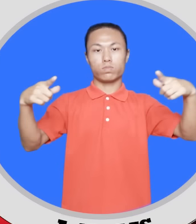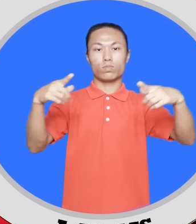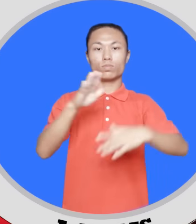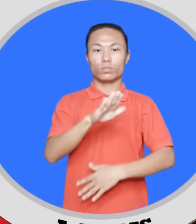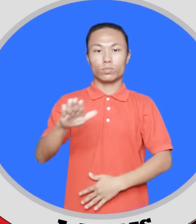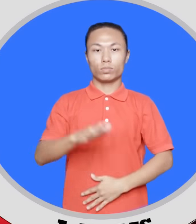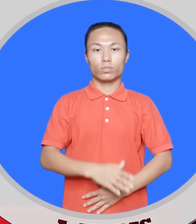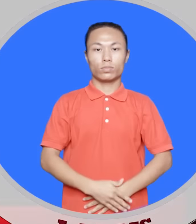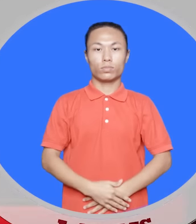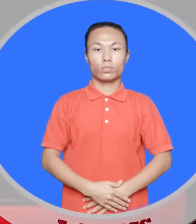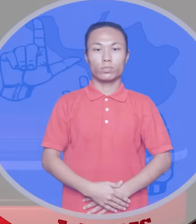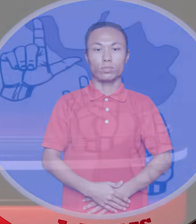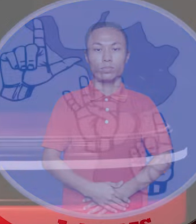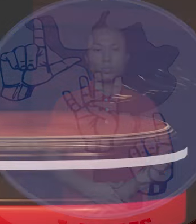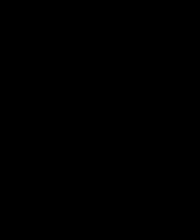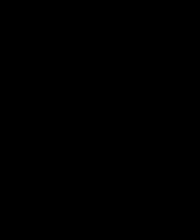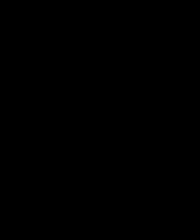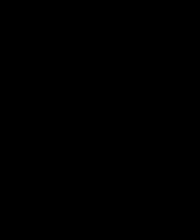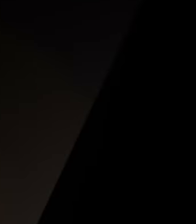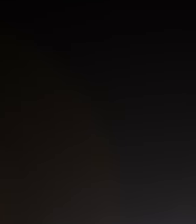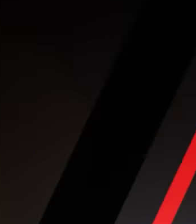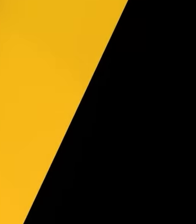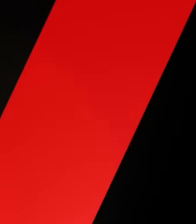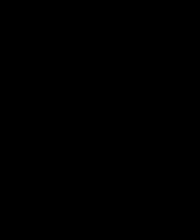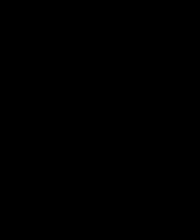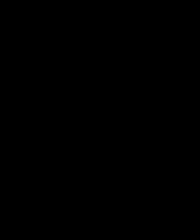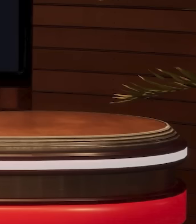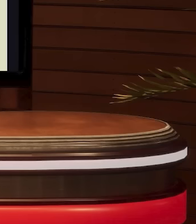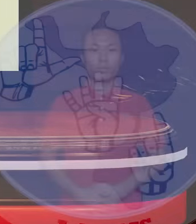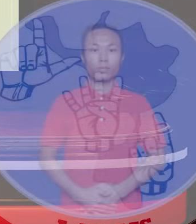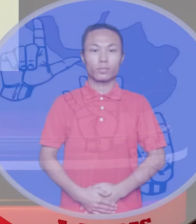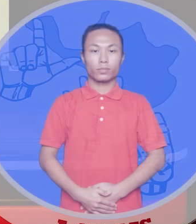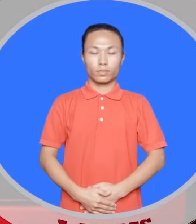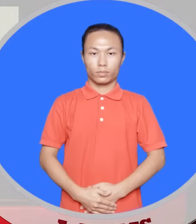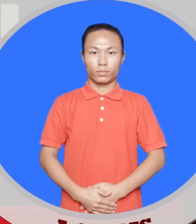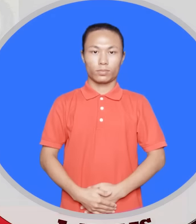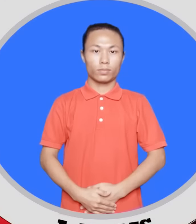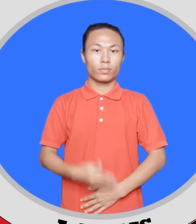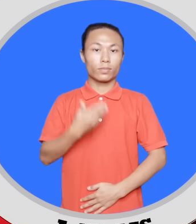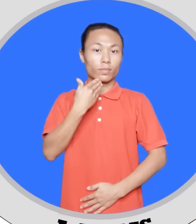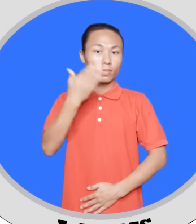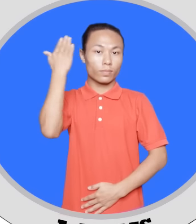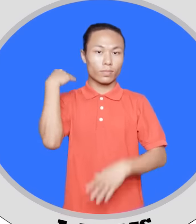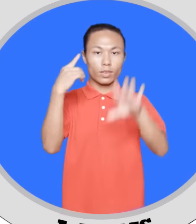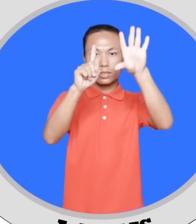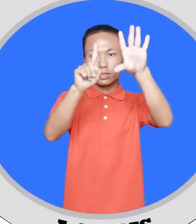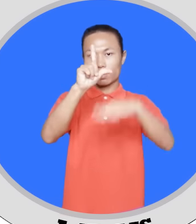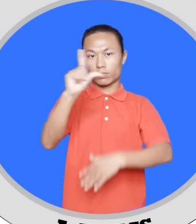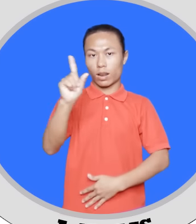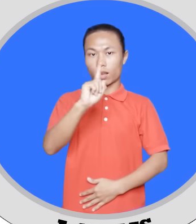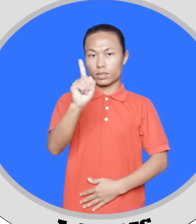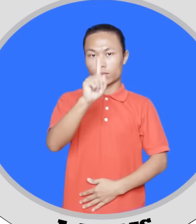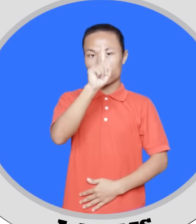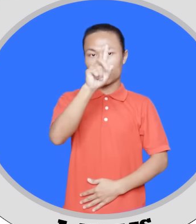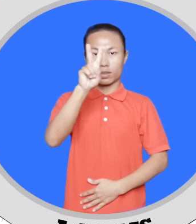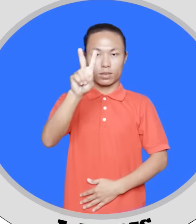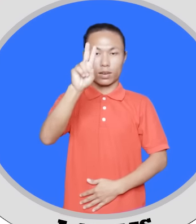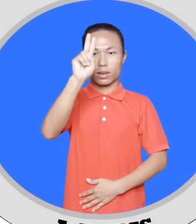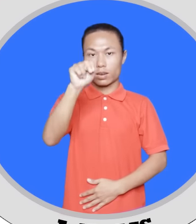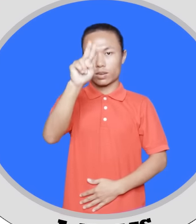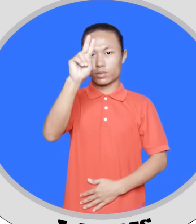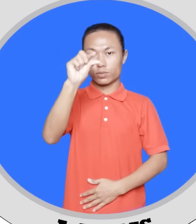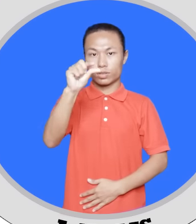တရက်ဆက်လက်မြင့်တက်လျက်ရှိနေပါတယ်ဆက်လက်တင်ဆက်ပေးမယ့်သတင်းကတော့ရေဘေးသင့်စစ်ဘေးရှောင်ပြည်သူတွေ